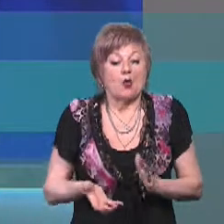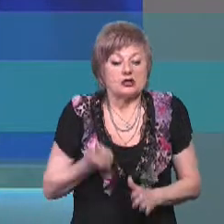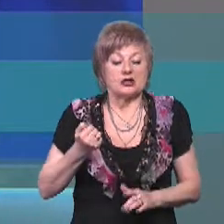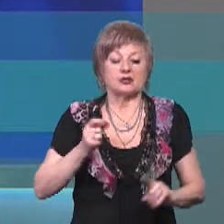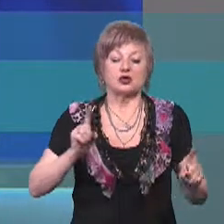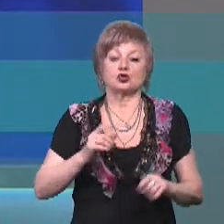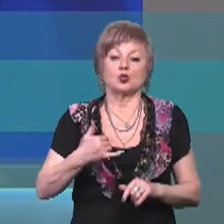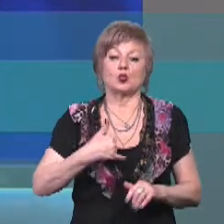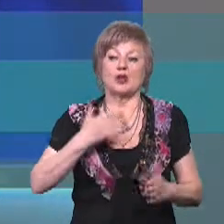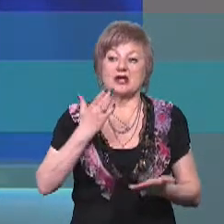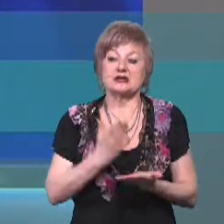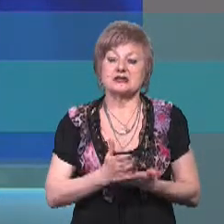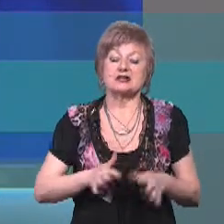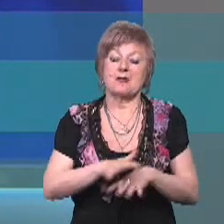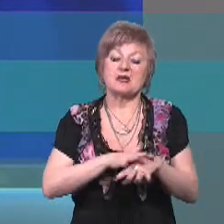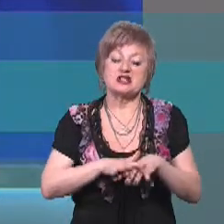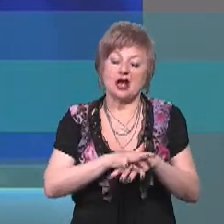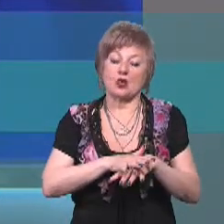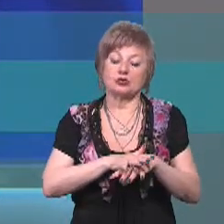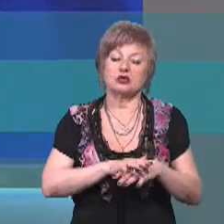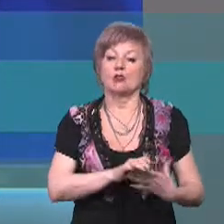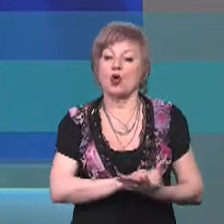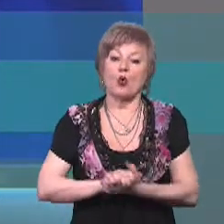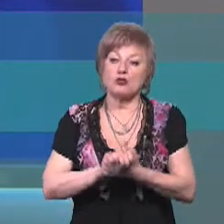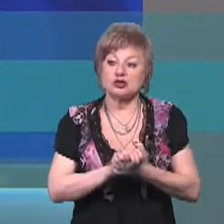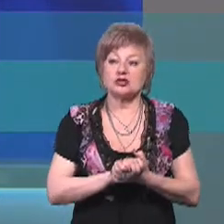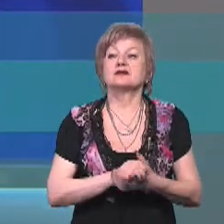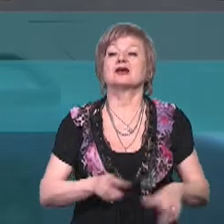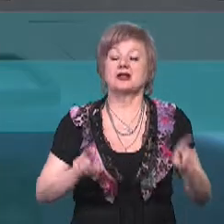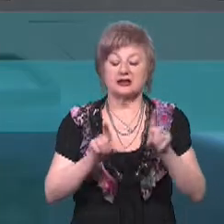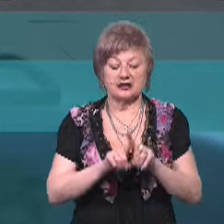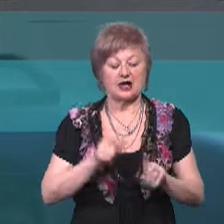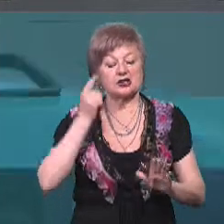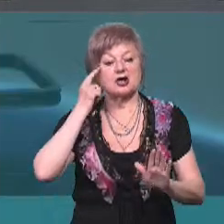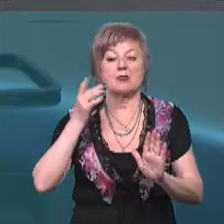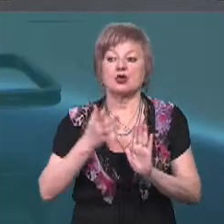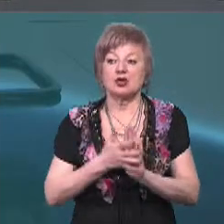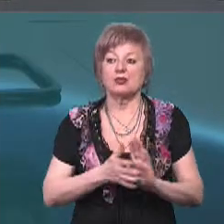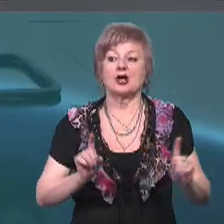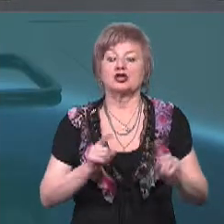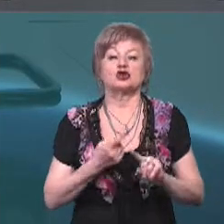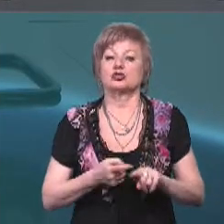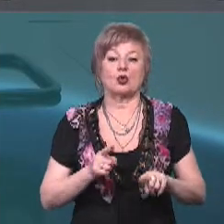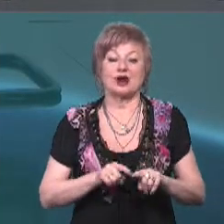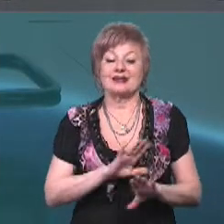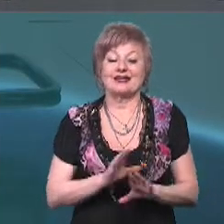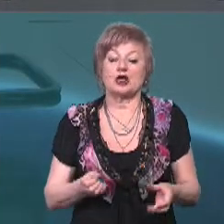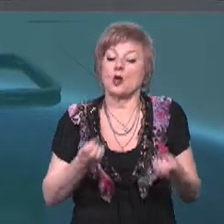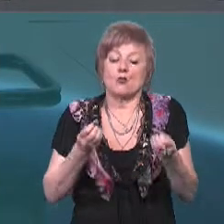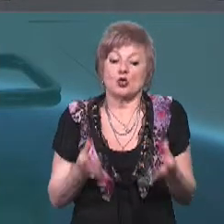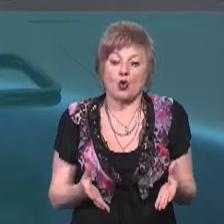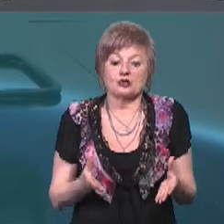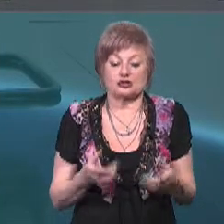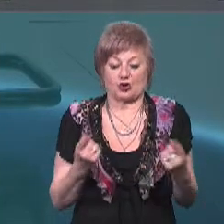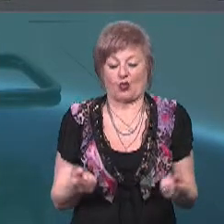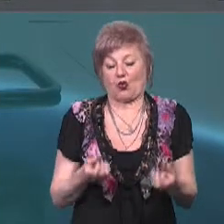в нас з міжнародної спільноти, вона також розуміє, що це не просто якесь